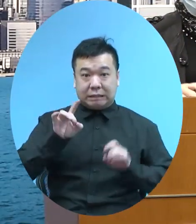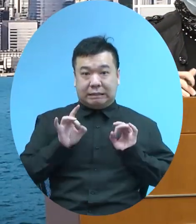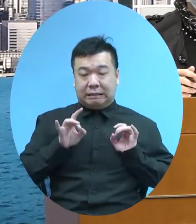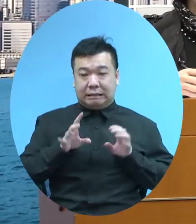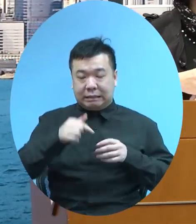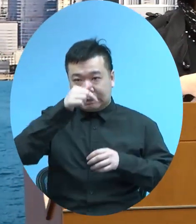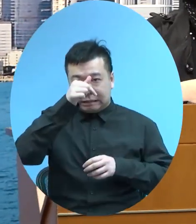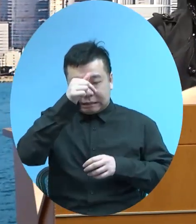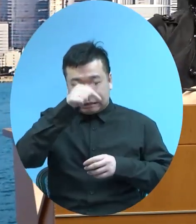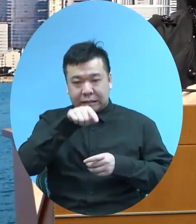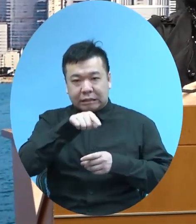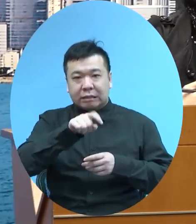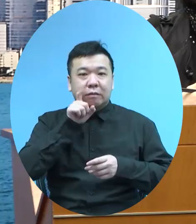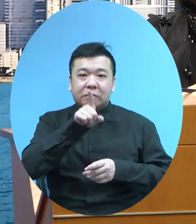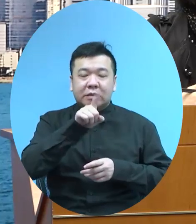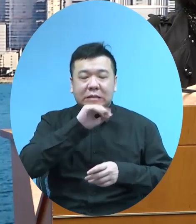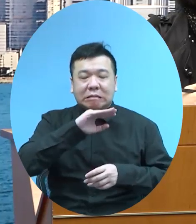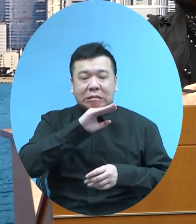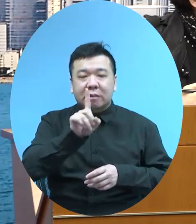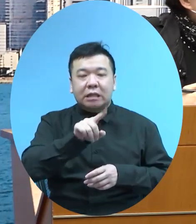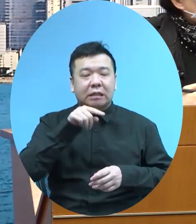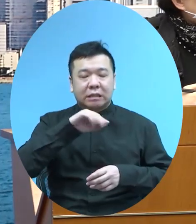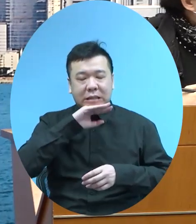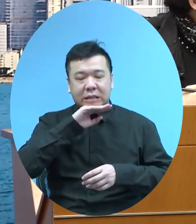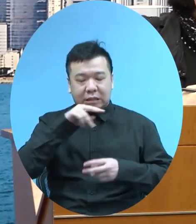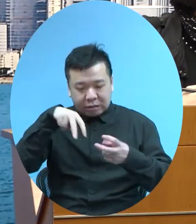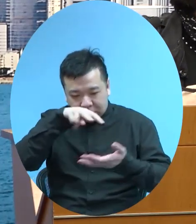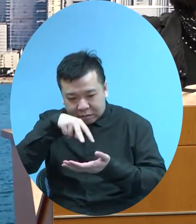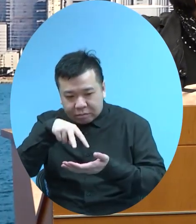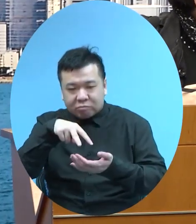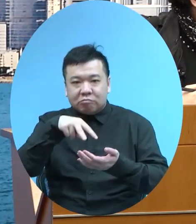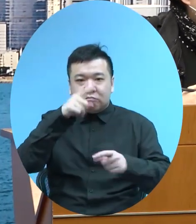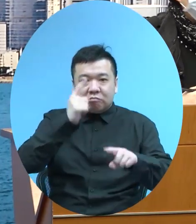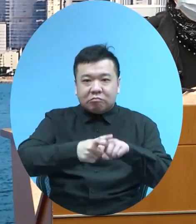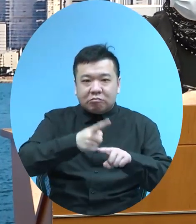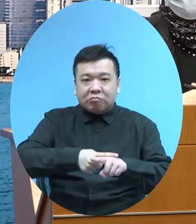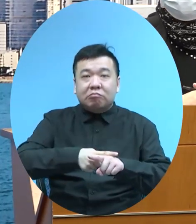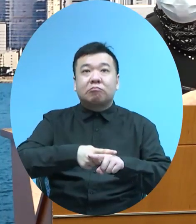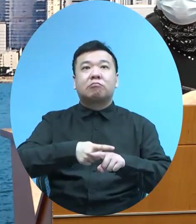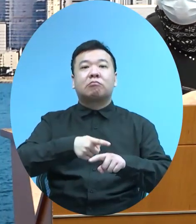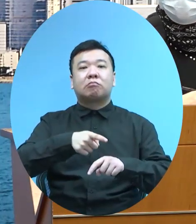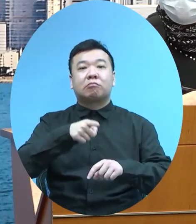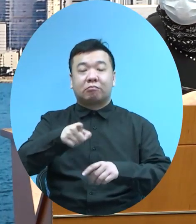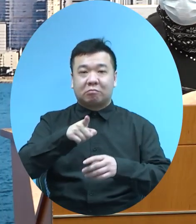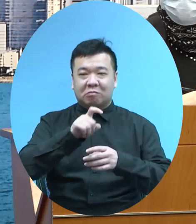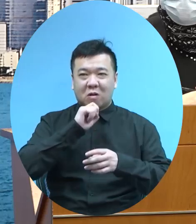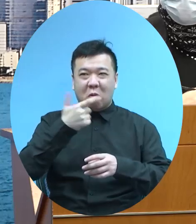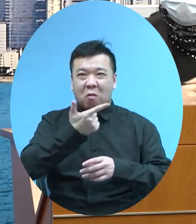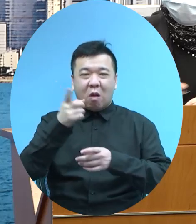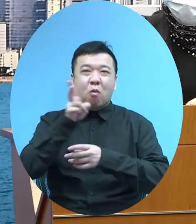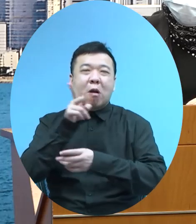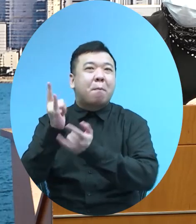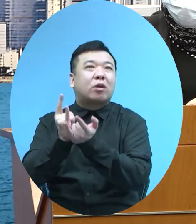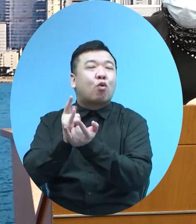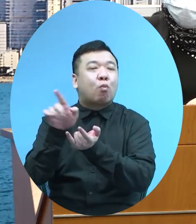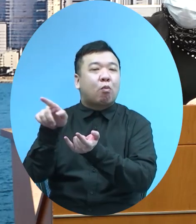所度做？因為本身話一個禮拜去等嗰、那個檢討啊嘛，或者咧其實會唔會喺一啲case 比較多，例如北角嗰啲咧，